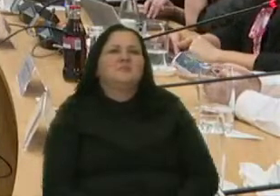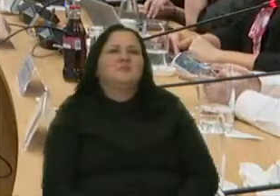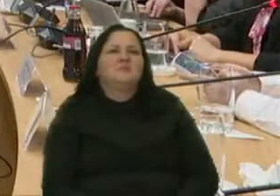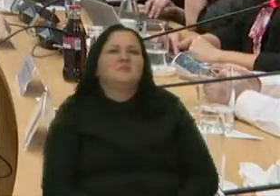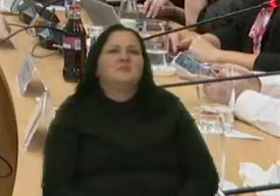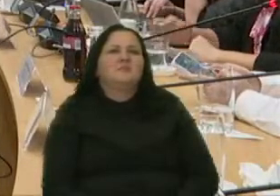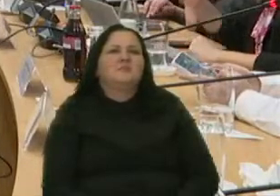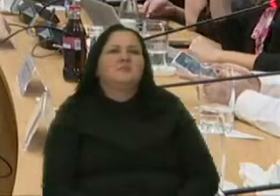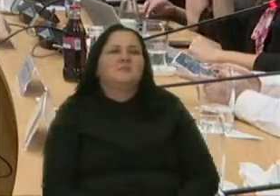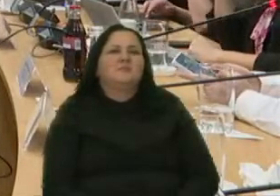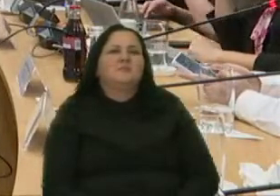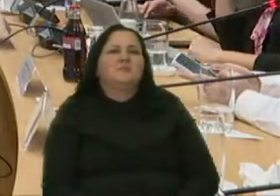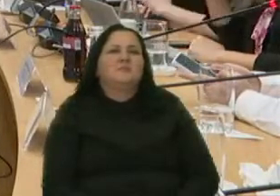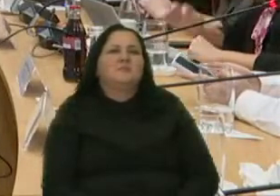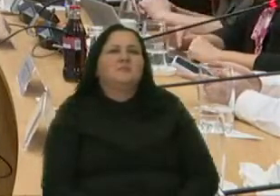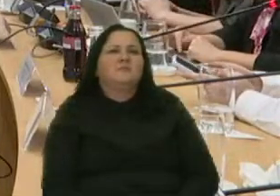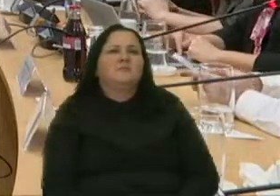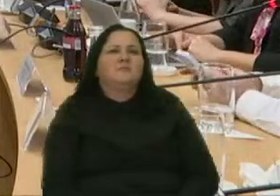num